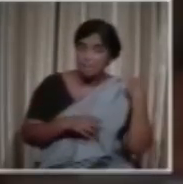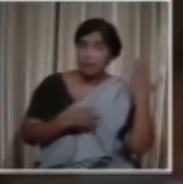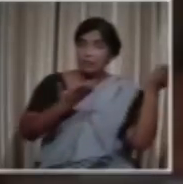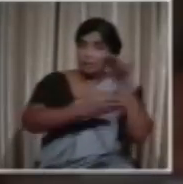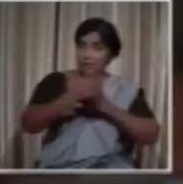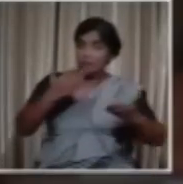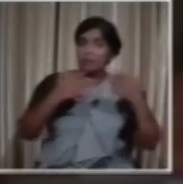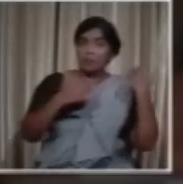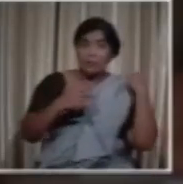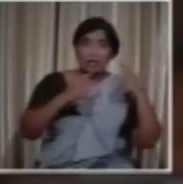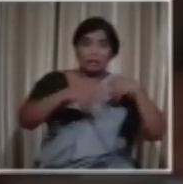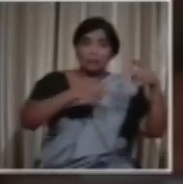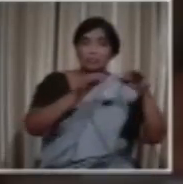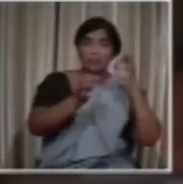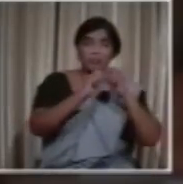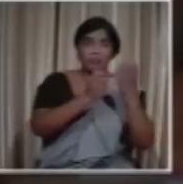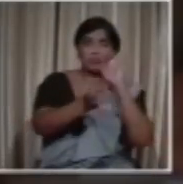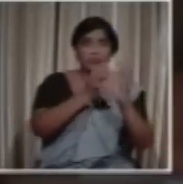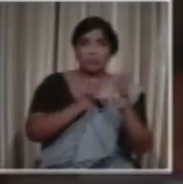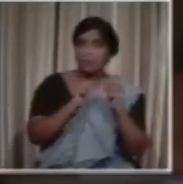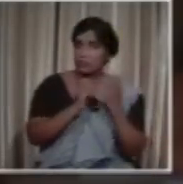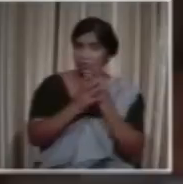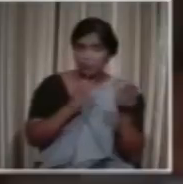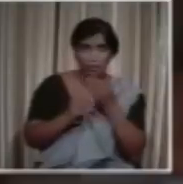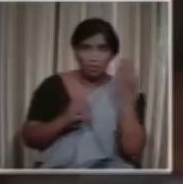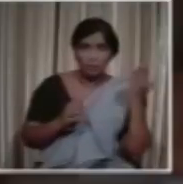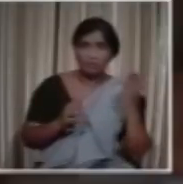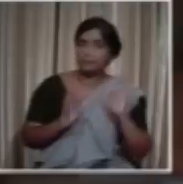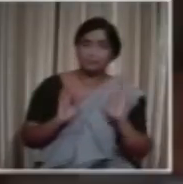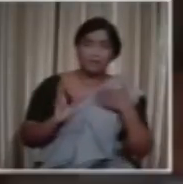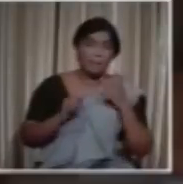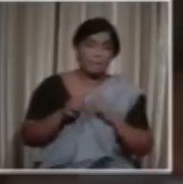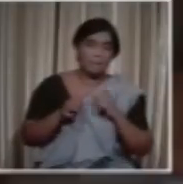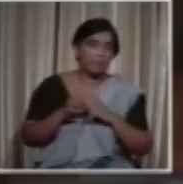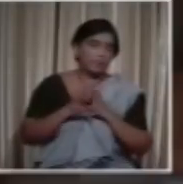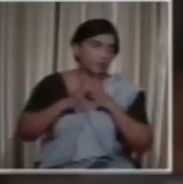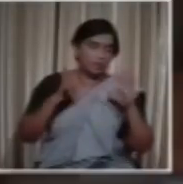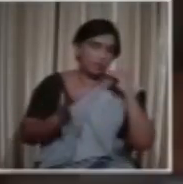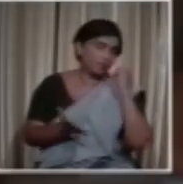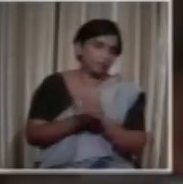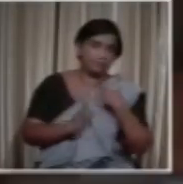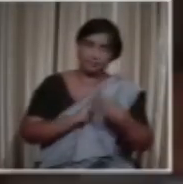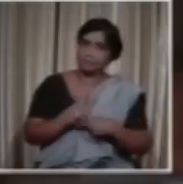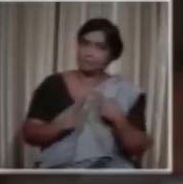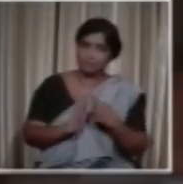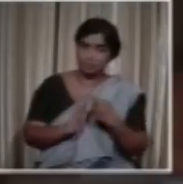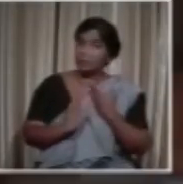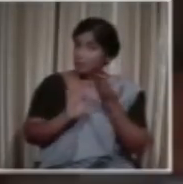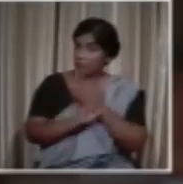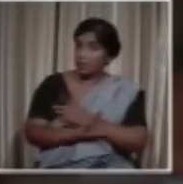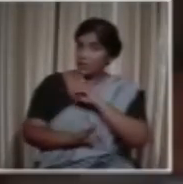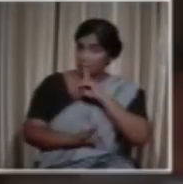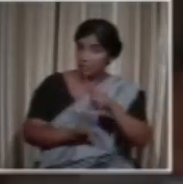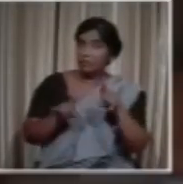de meken puluwan da me prashne visadanna. Inda ape prashne ita wada eta barapatalai garu. Kata naika tumani mang eda kiwa wage